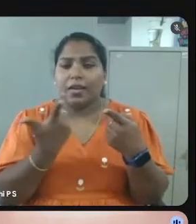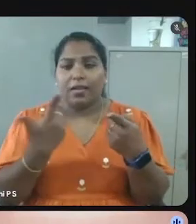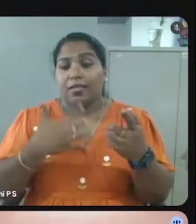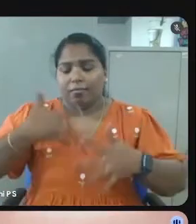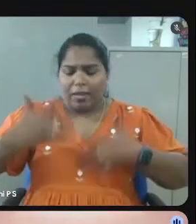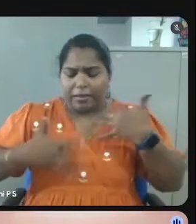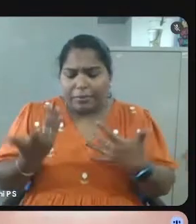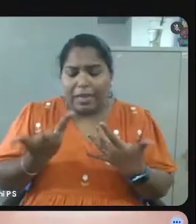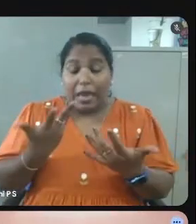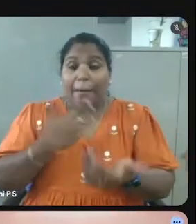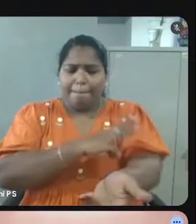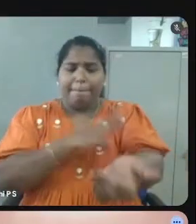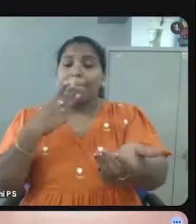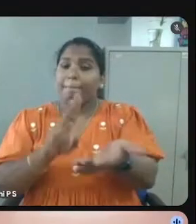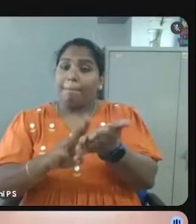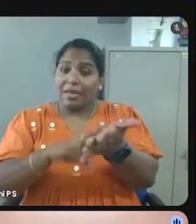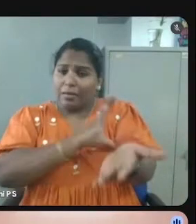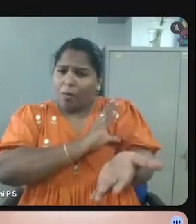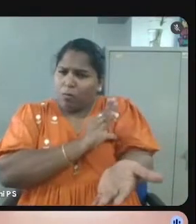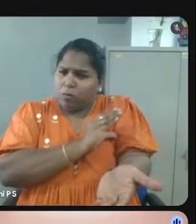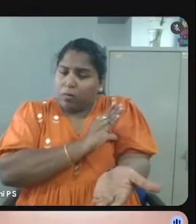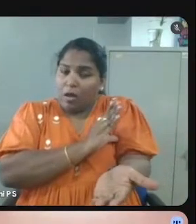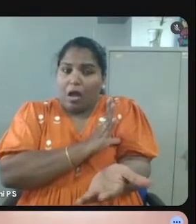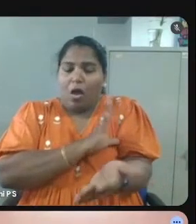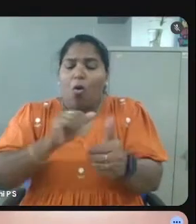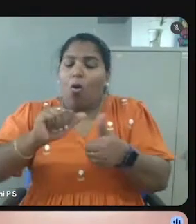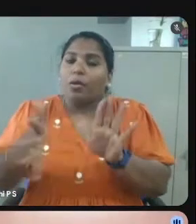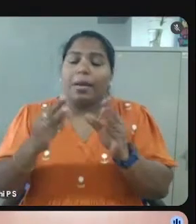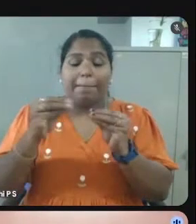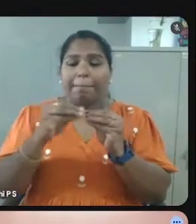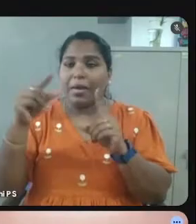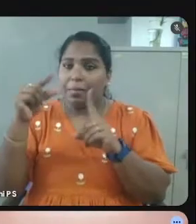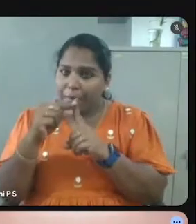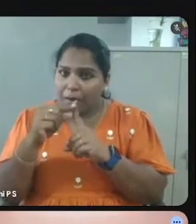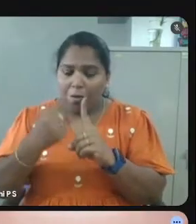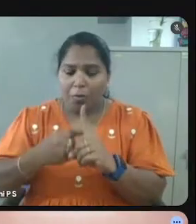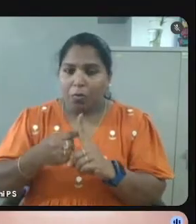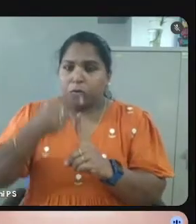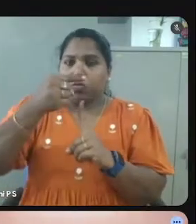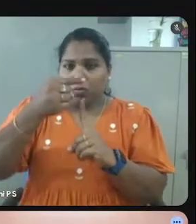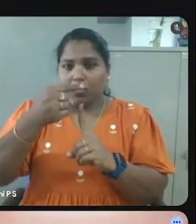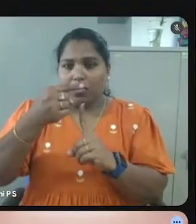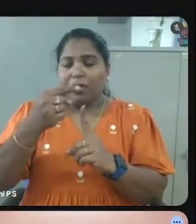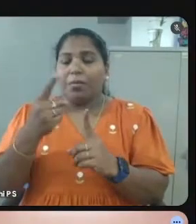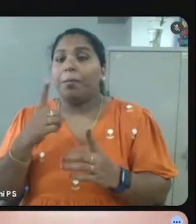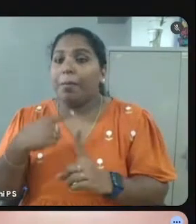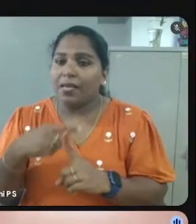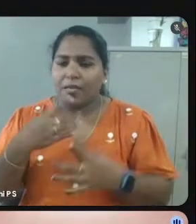മസിലുകളും കുറച്ച് ടെൻഷൻ ആവും. പിന്നെ ബ്ലഡ് പ്രഷറും ഹാർട്ട് കൂടും.